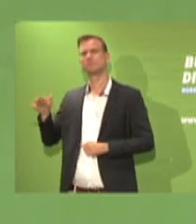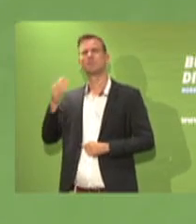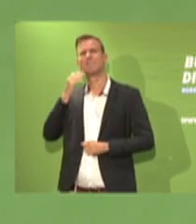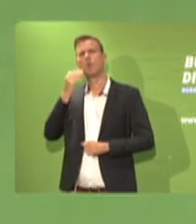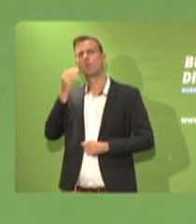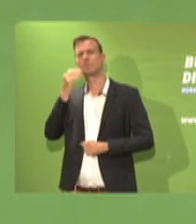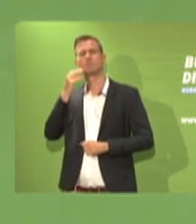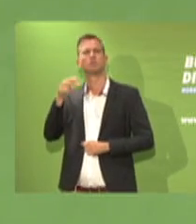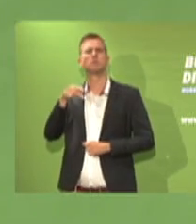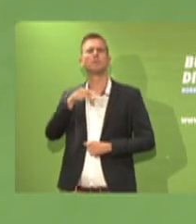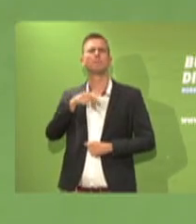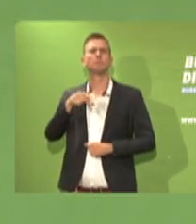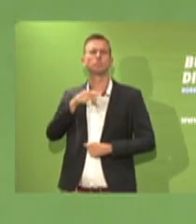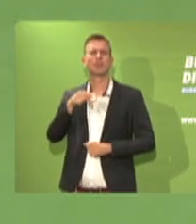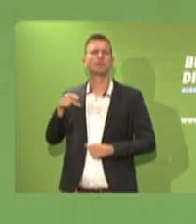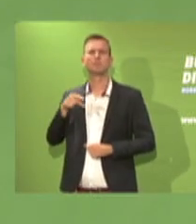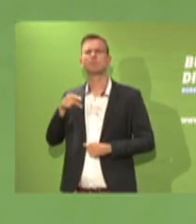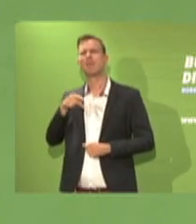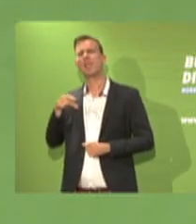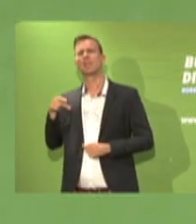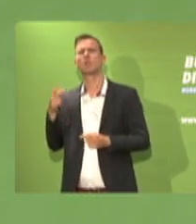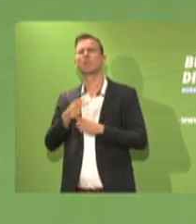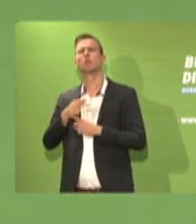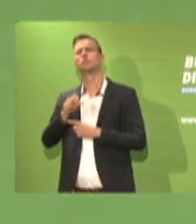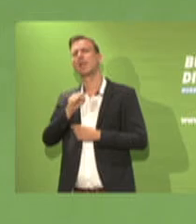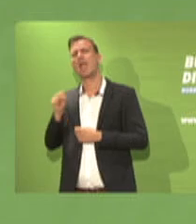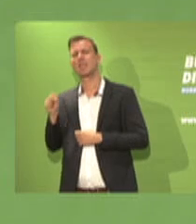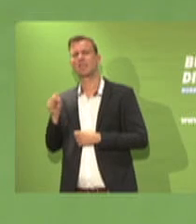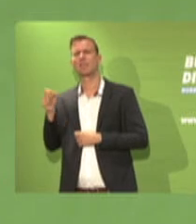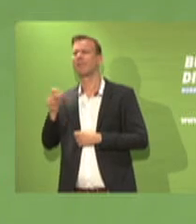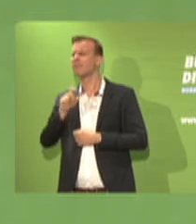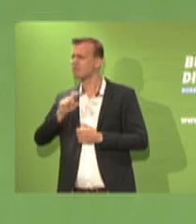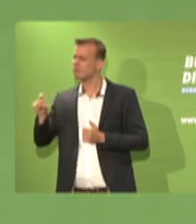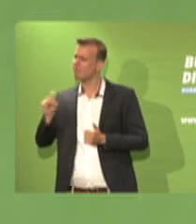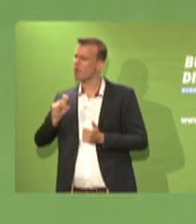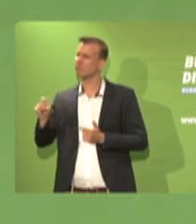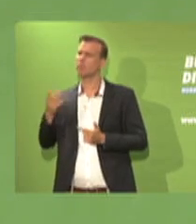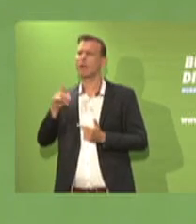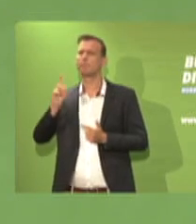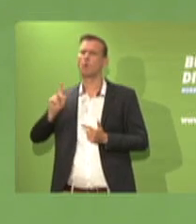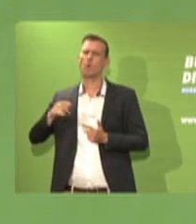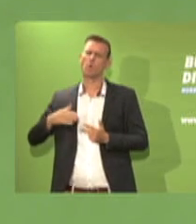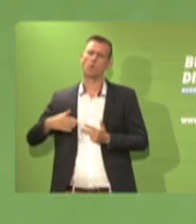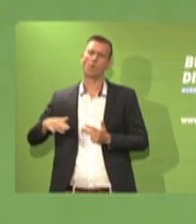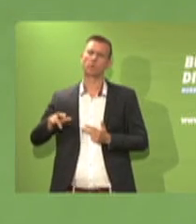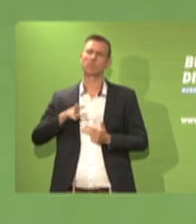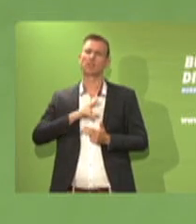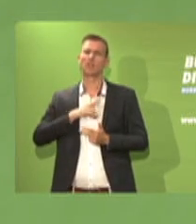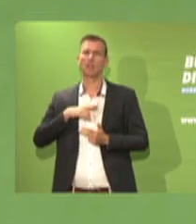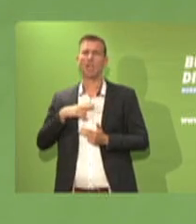oder in Shanghai, der Monate, Wochen mit